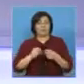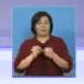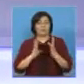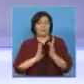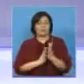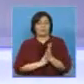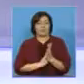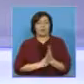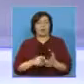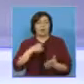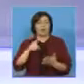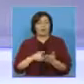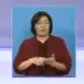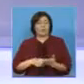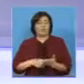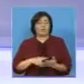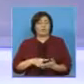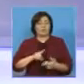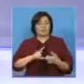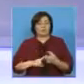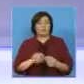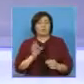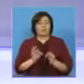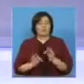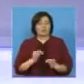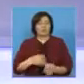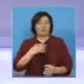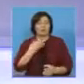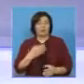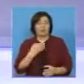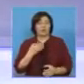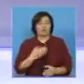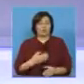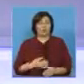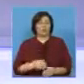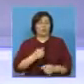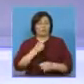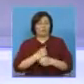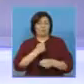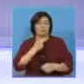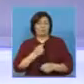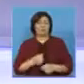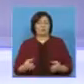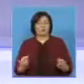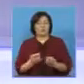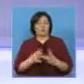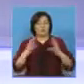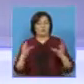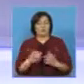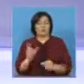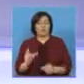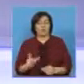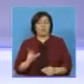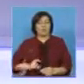инфекции. Но в вопросах эпидемиологической стабильности важнейшую роль играет дисциплина и порядок, которые должны соблюдать жители